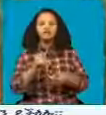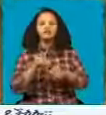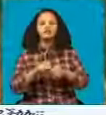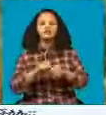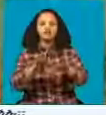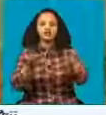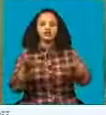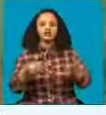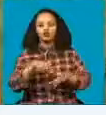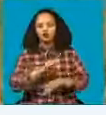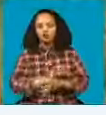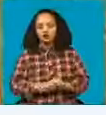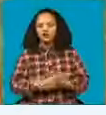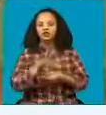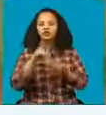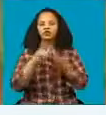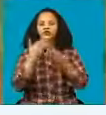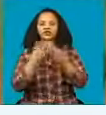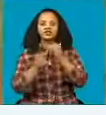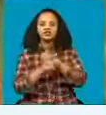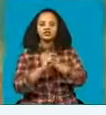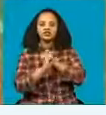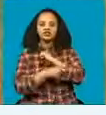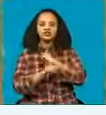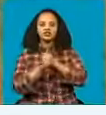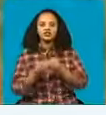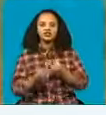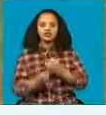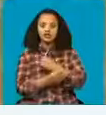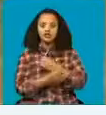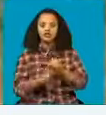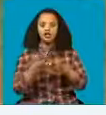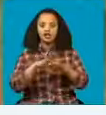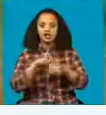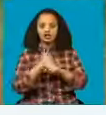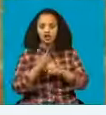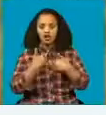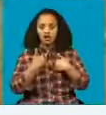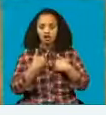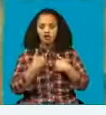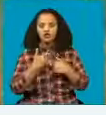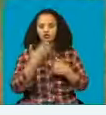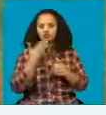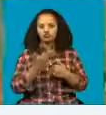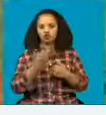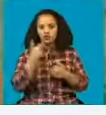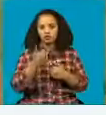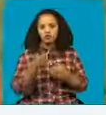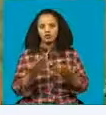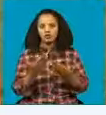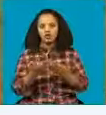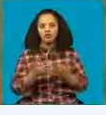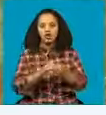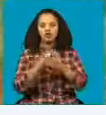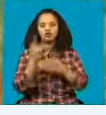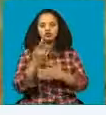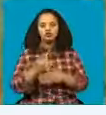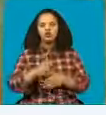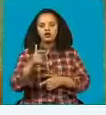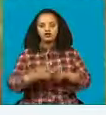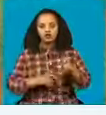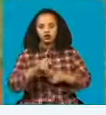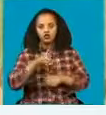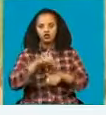ነው የጠቆሙት። የክልሉ ምርጥ ዘር ድርጅት በዘር ብዜት ላይ እየሰራ ያለው ስራ ይበል የሚያሰኝ ነው ያሉት የሀላባ ዞን ዋና